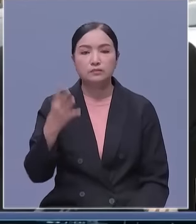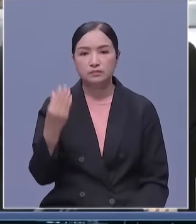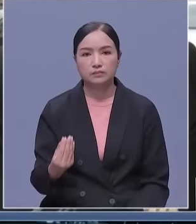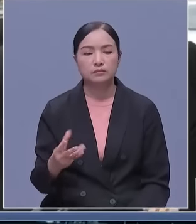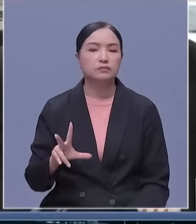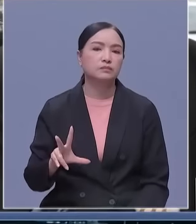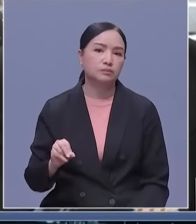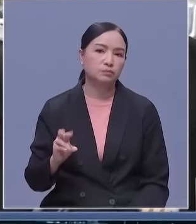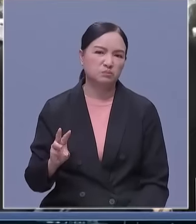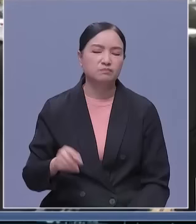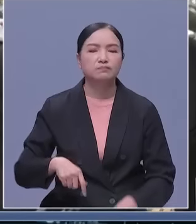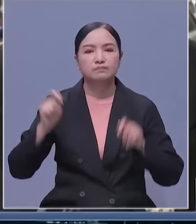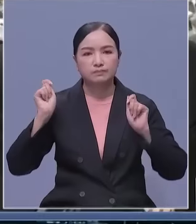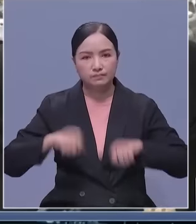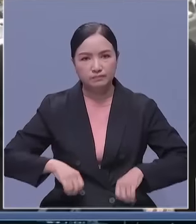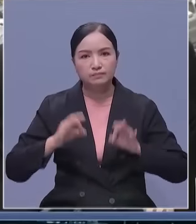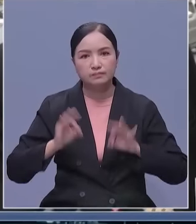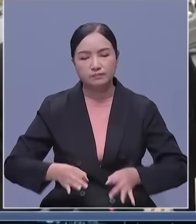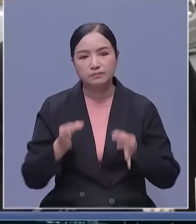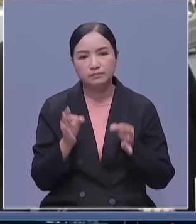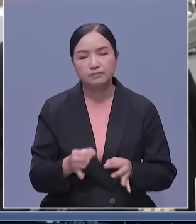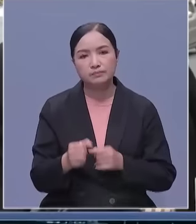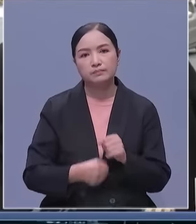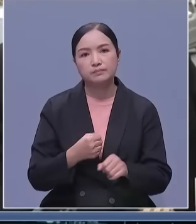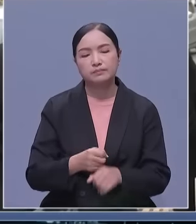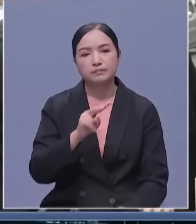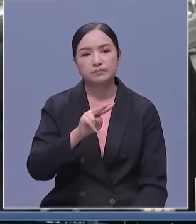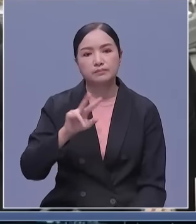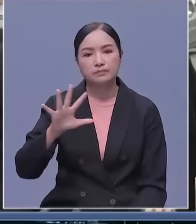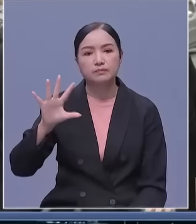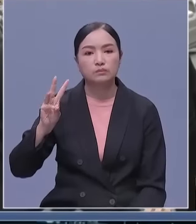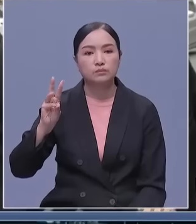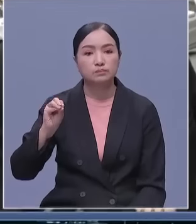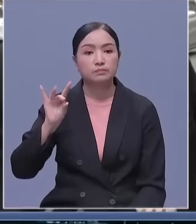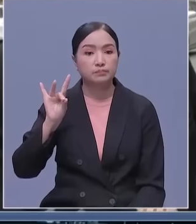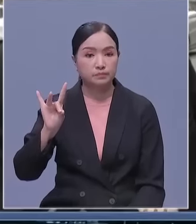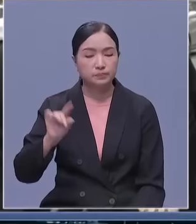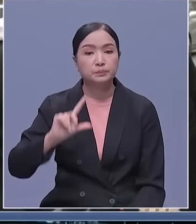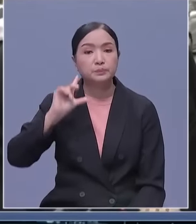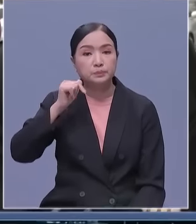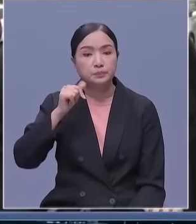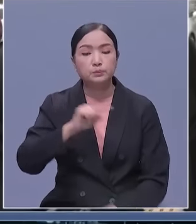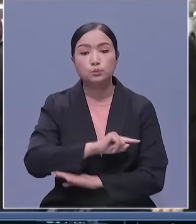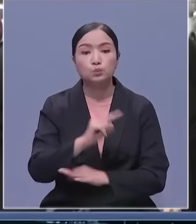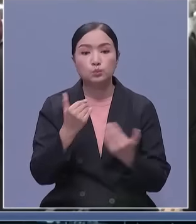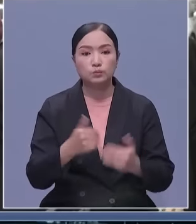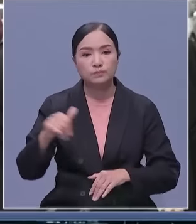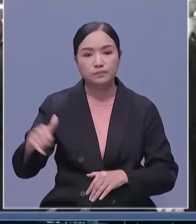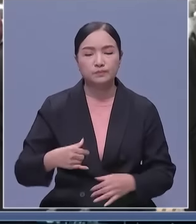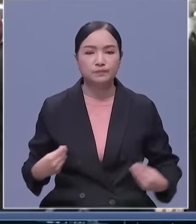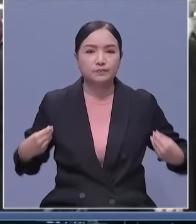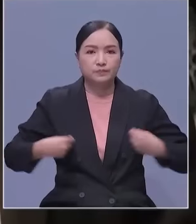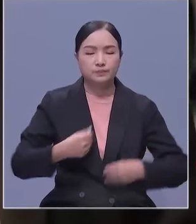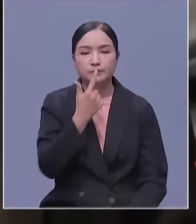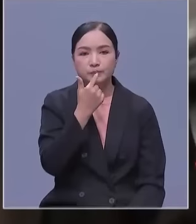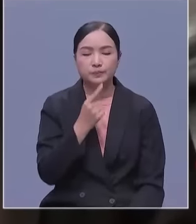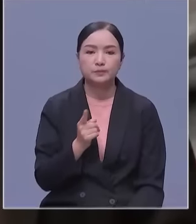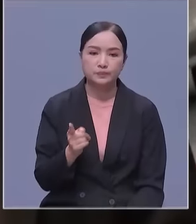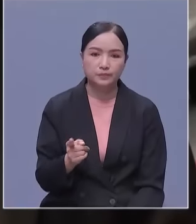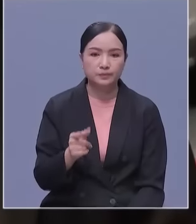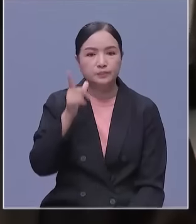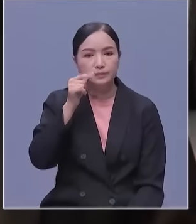กว่าจะตัดสินคดีนี้ก็น่าจะเป็นปีหน้าปี68เลยนะครับส่วนคุณแม่พนิดาวันนี้ก็มาในชุดสีแดงสดใสแบบนี้นะครับ